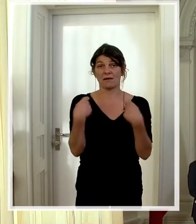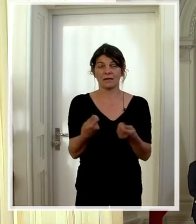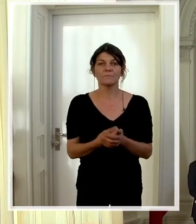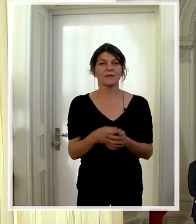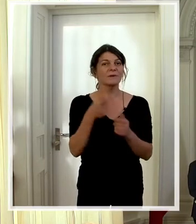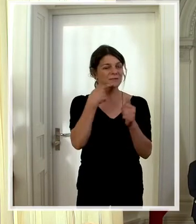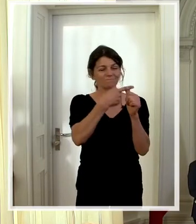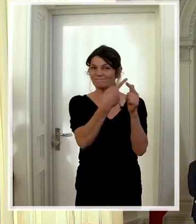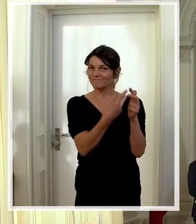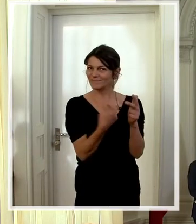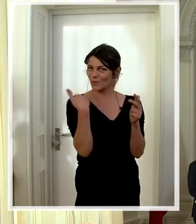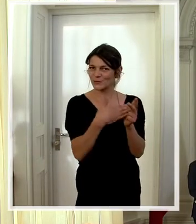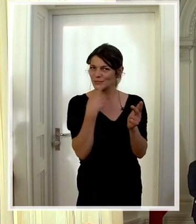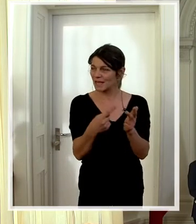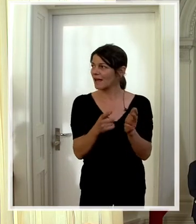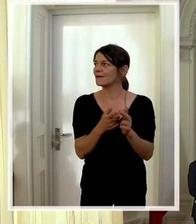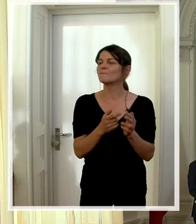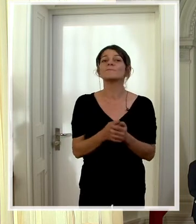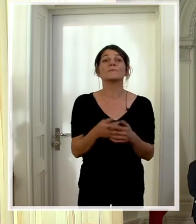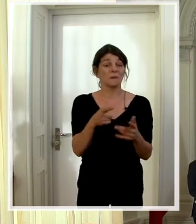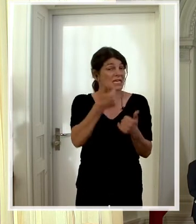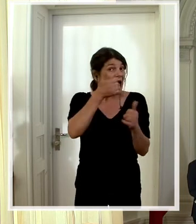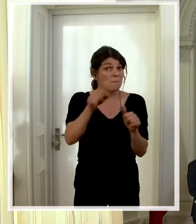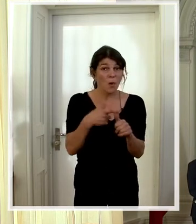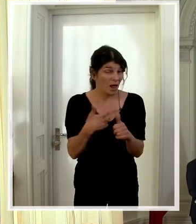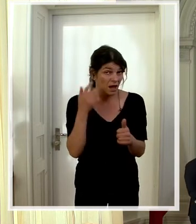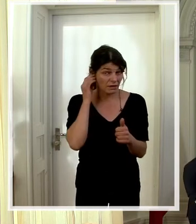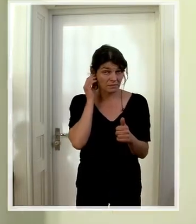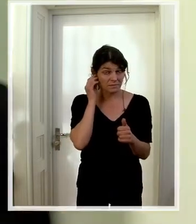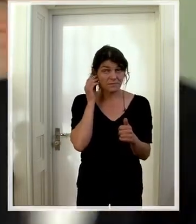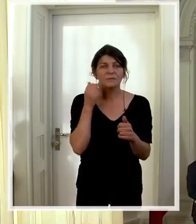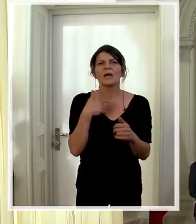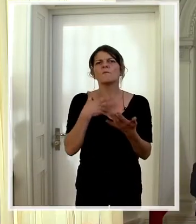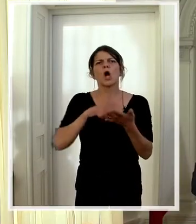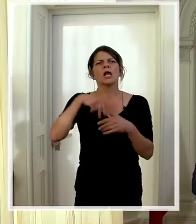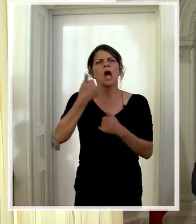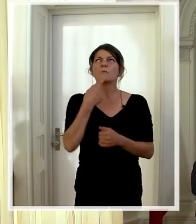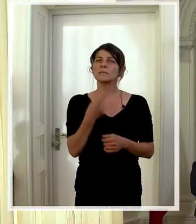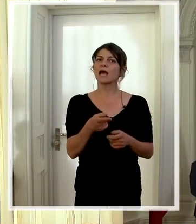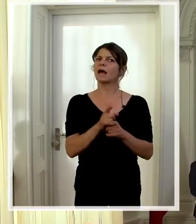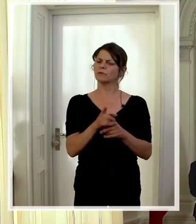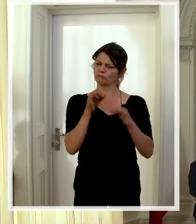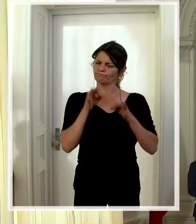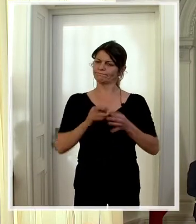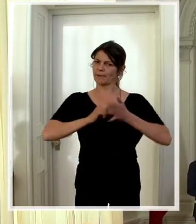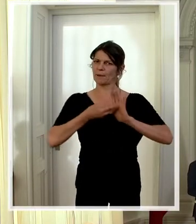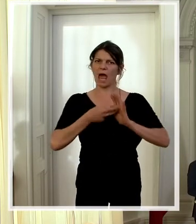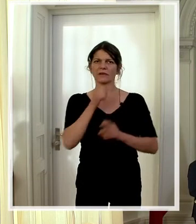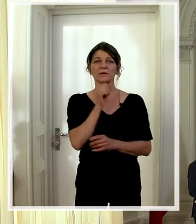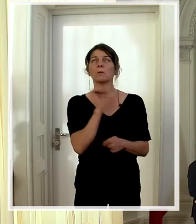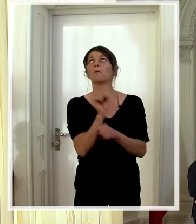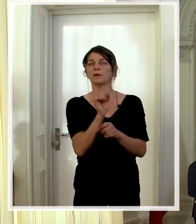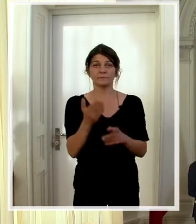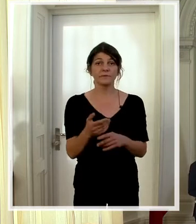drei, die gesehen worden ist, das ist eine Möglichkeit. André. Genau. Ich möchte einfach zum Thema realistisch bleiben. Wenn man Entscheid kann